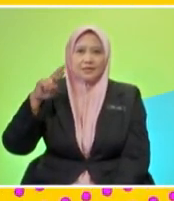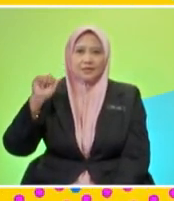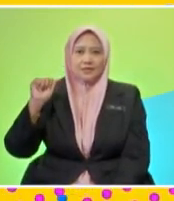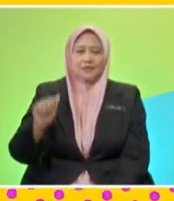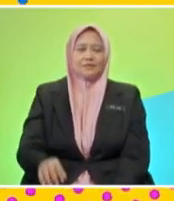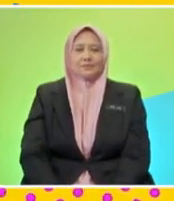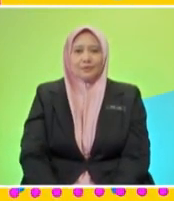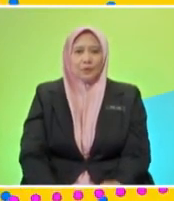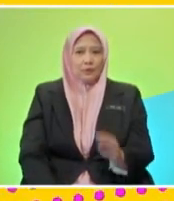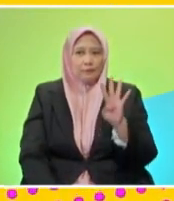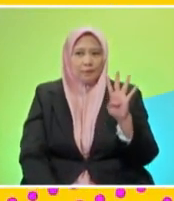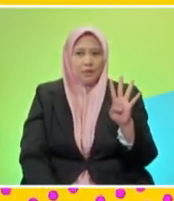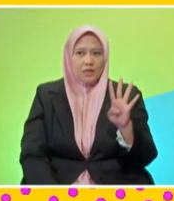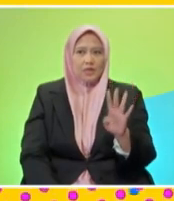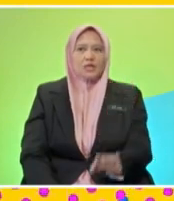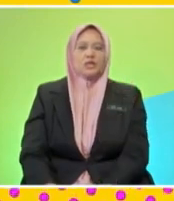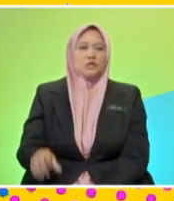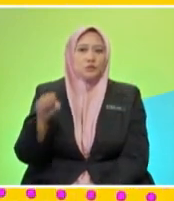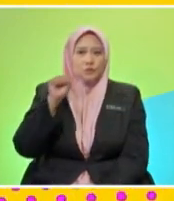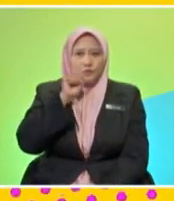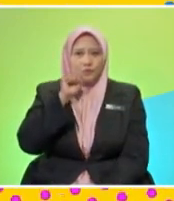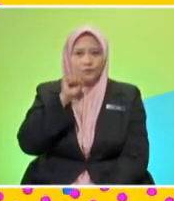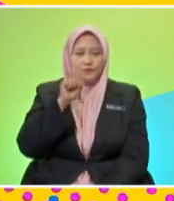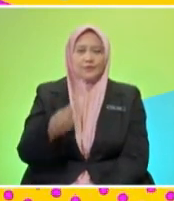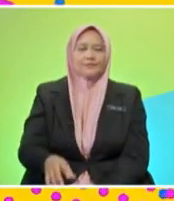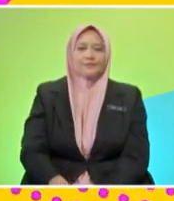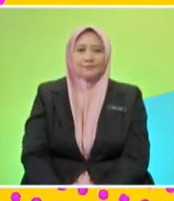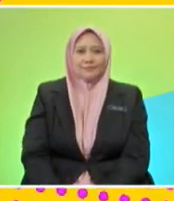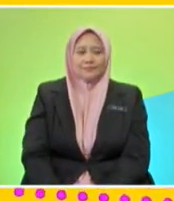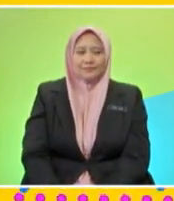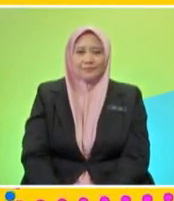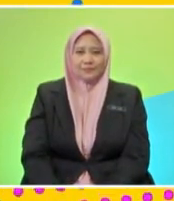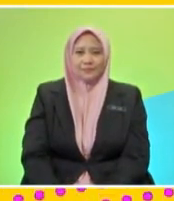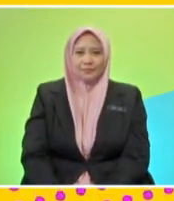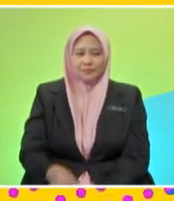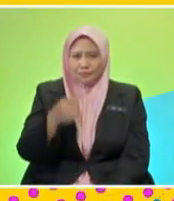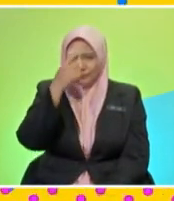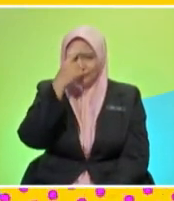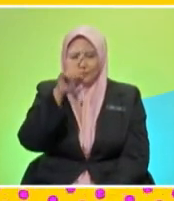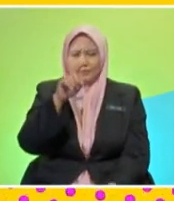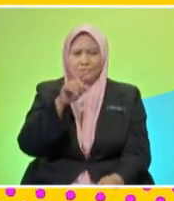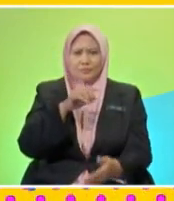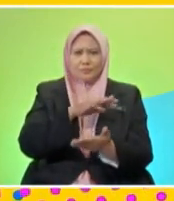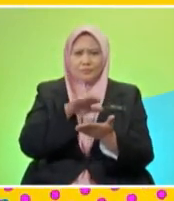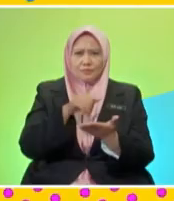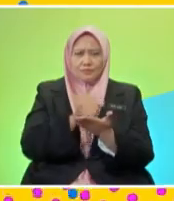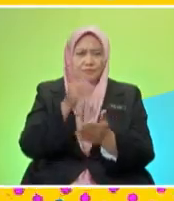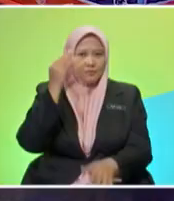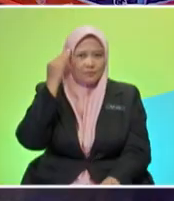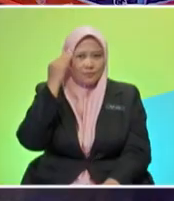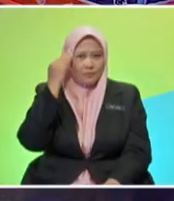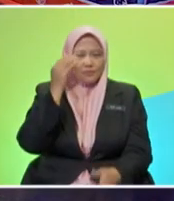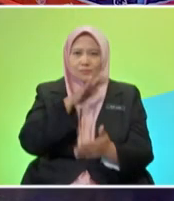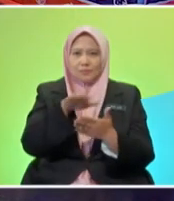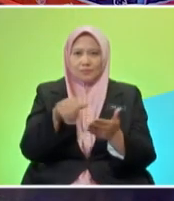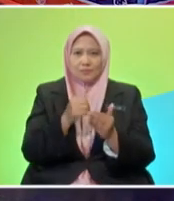Aisyah Sofia binti Amir Ikram. Hai Aisyah Sofia. Ya, untuk makluman Nisa dan juga semua penonton, murid-murid ini merupakan murid tahap